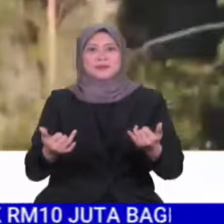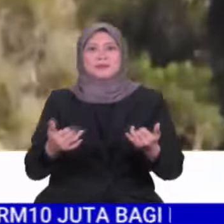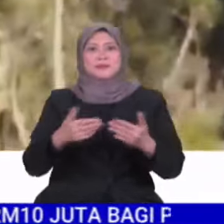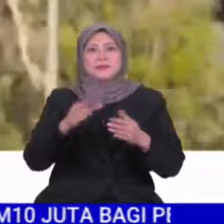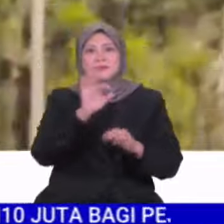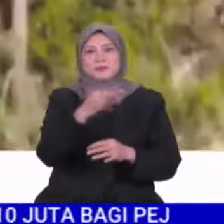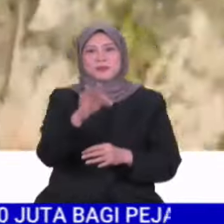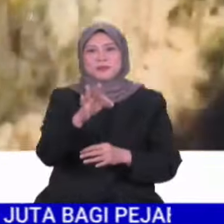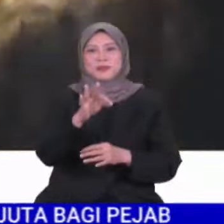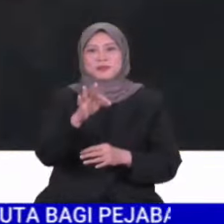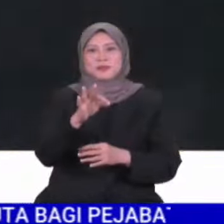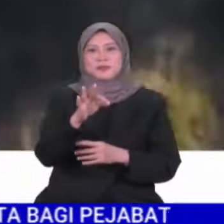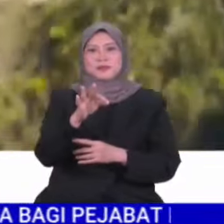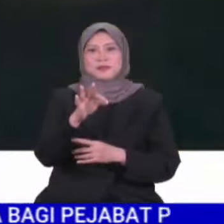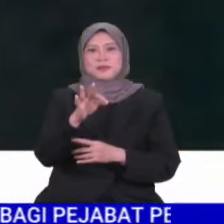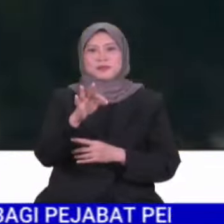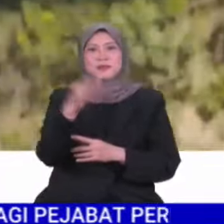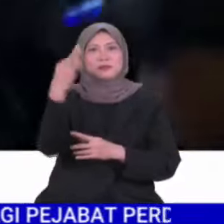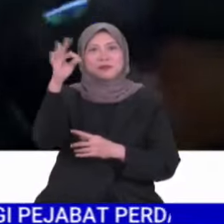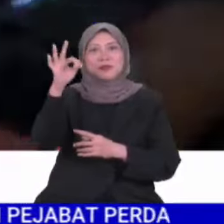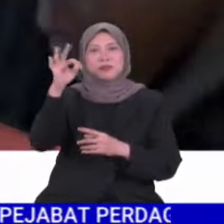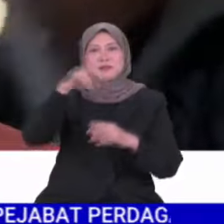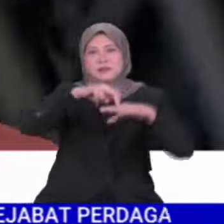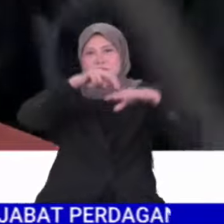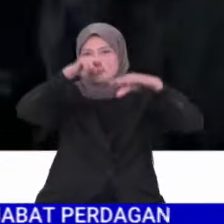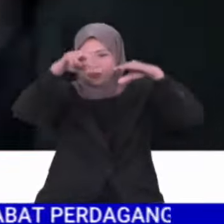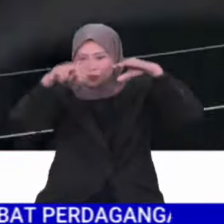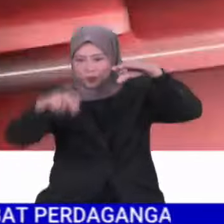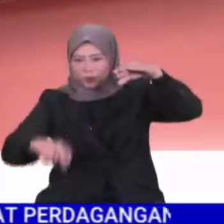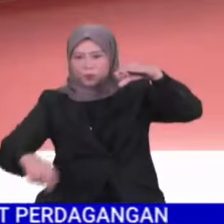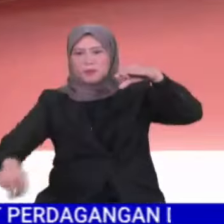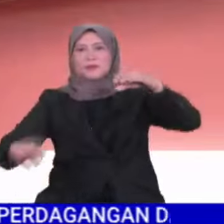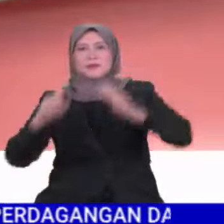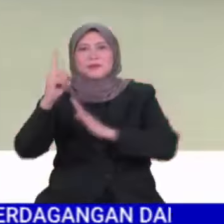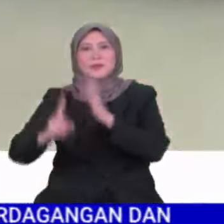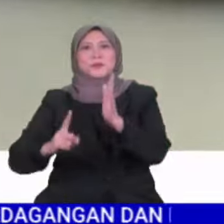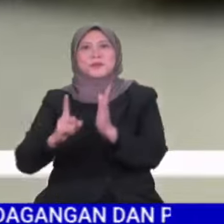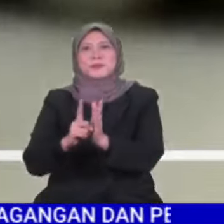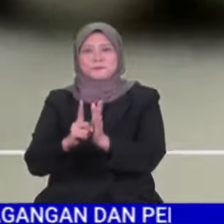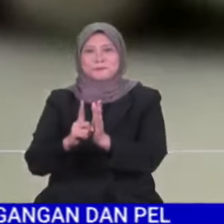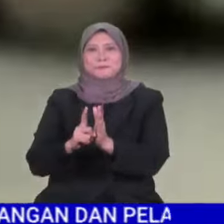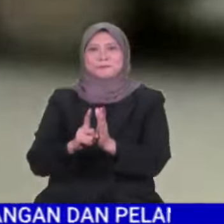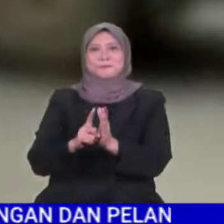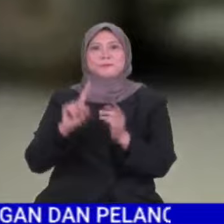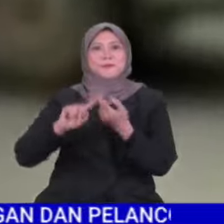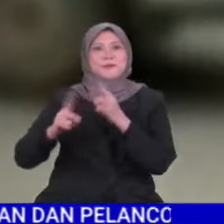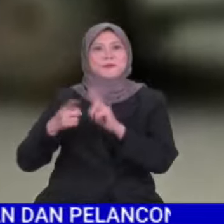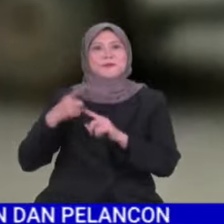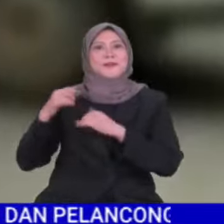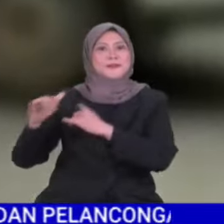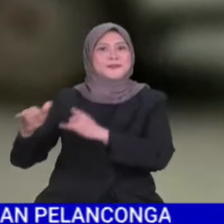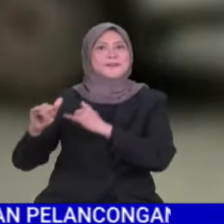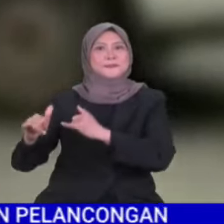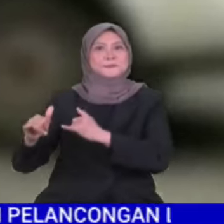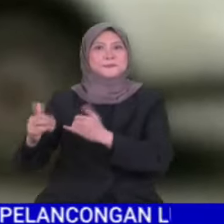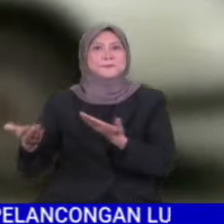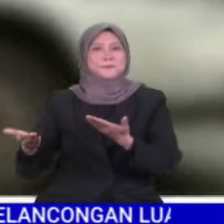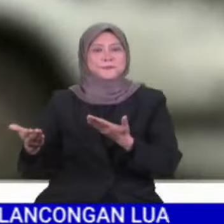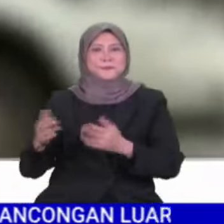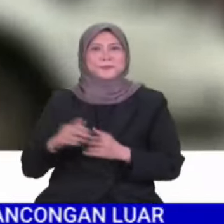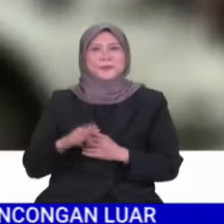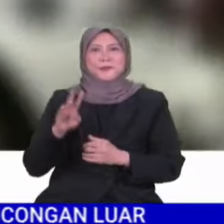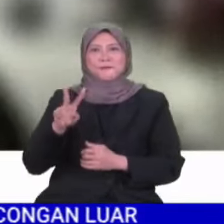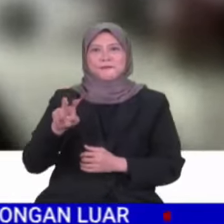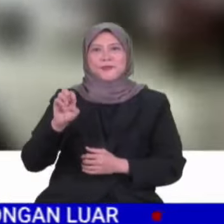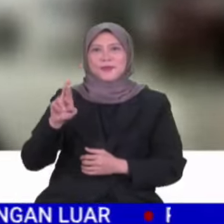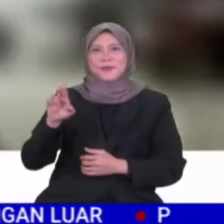iaitu 19 terjunan dalam 1 jam yang dibuat oleh rakan senegaranya iaitu